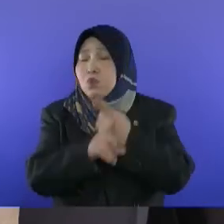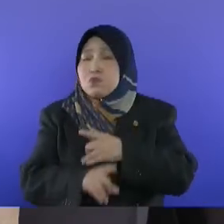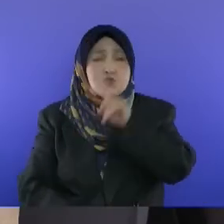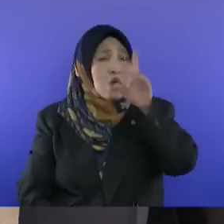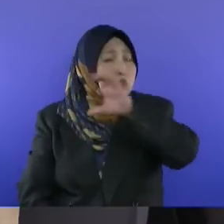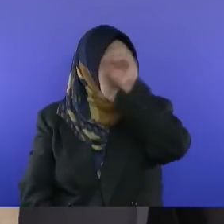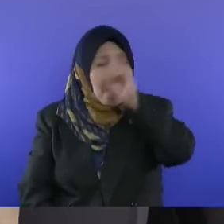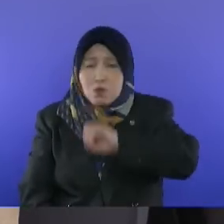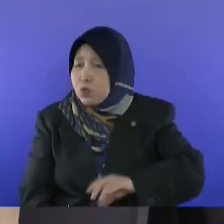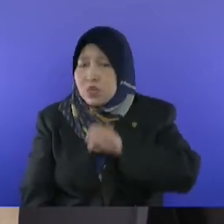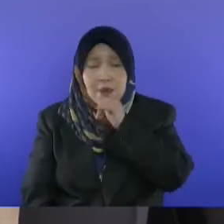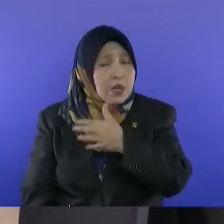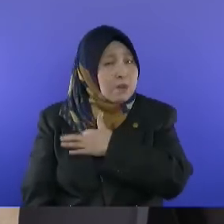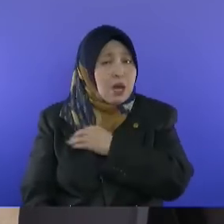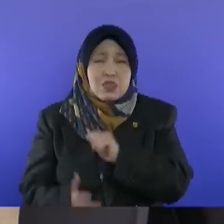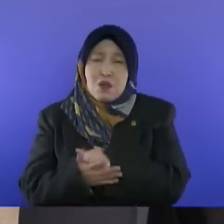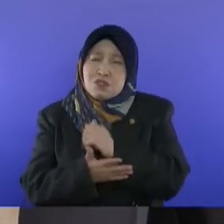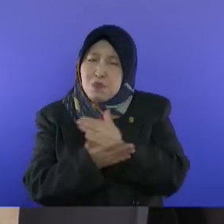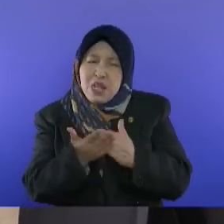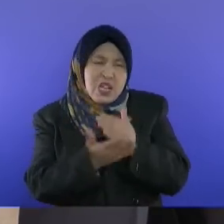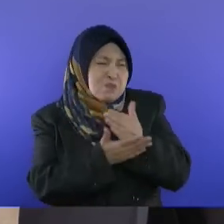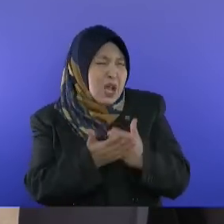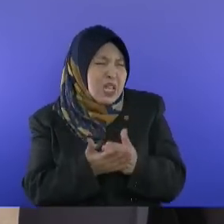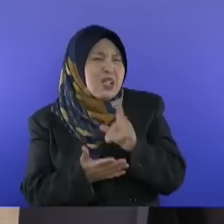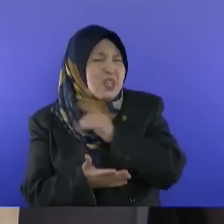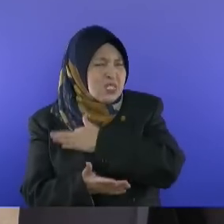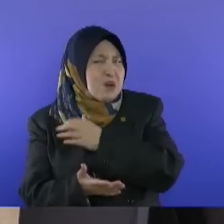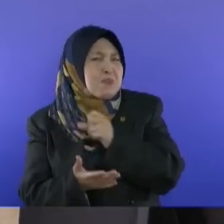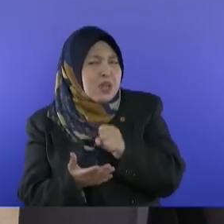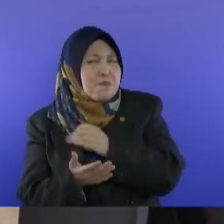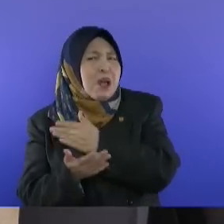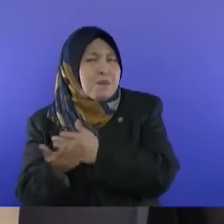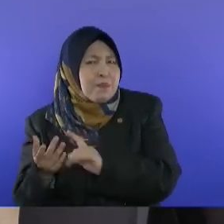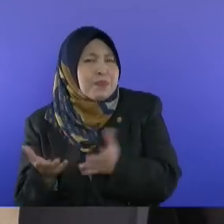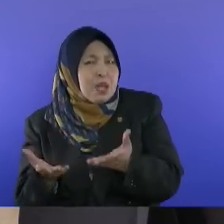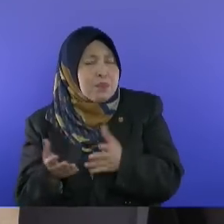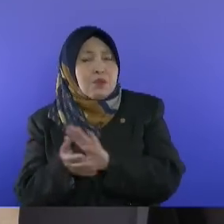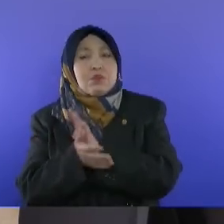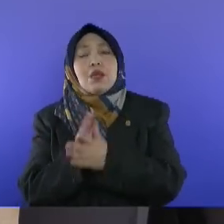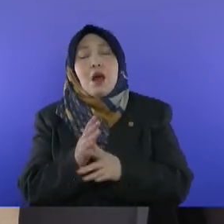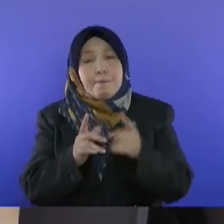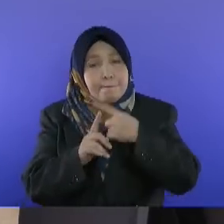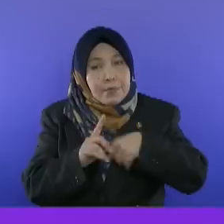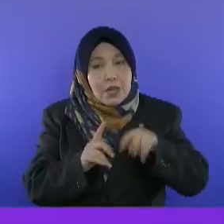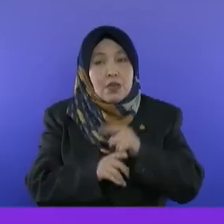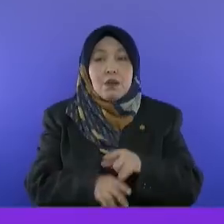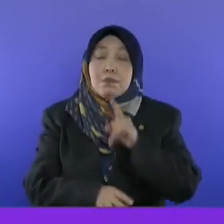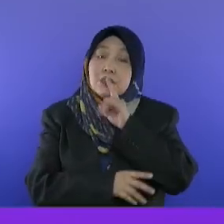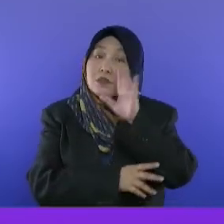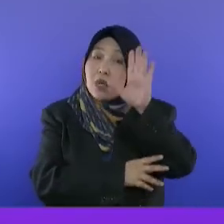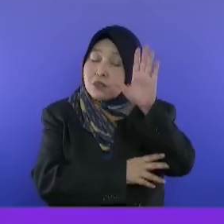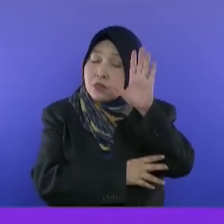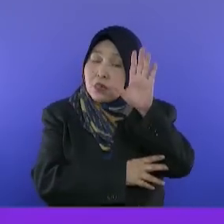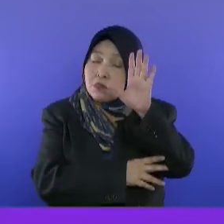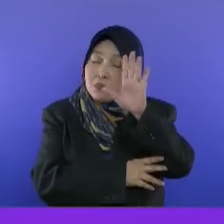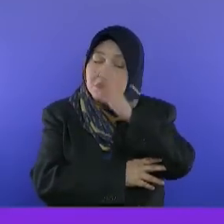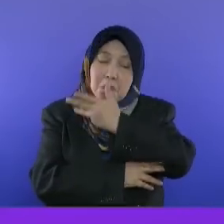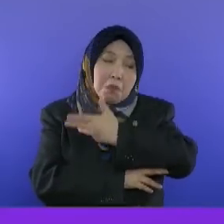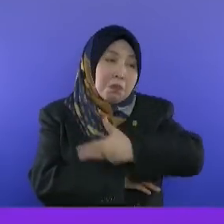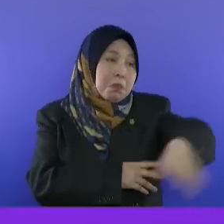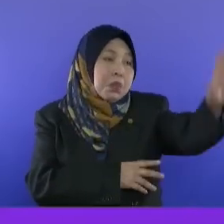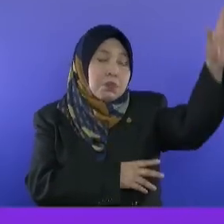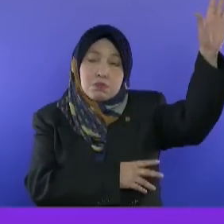Alquran ataupun dia beriman sebagian saja ya Di mana bila mereka berjanji mereka lemparkan